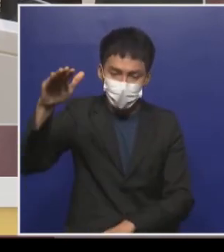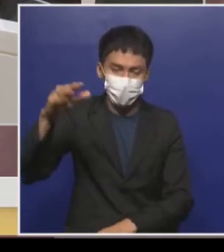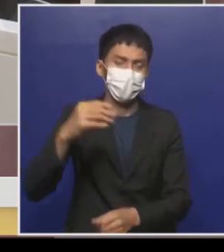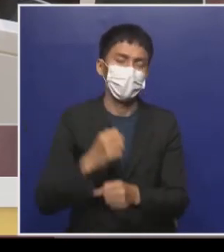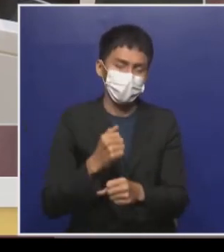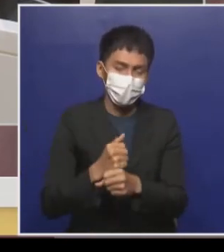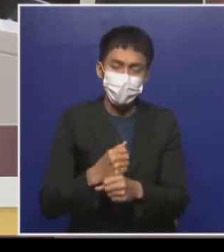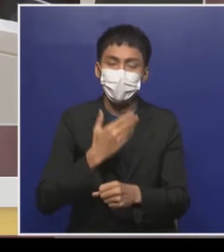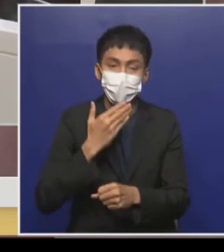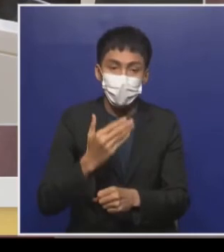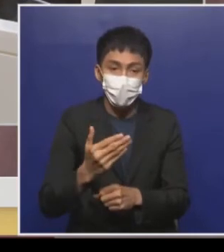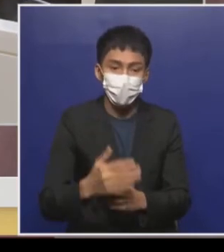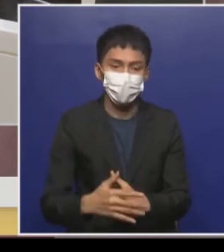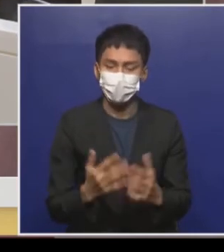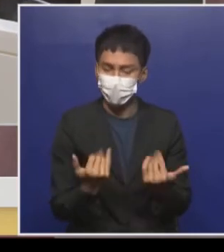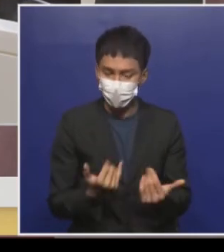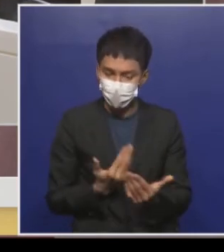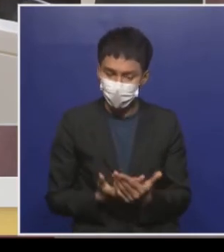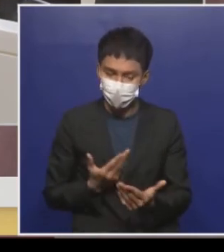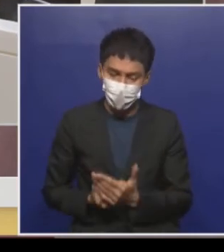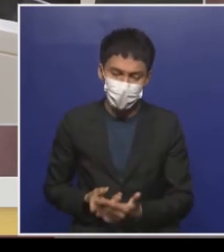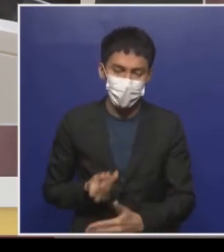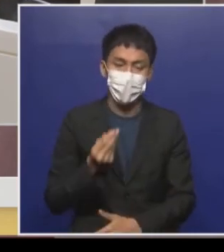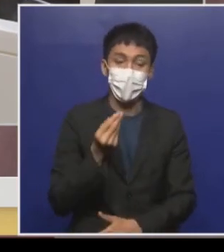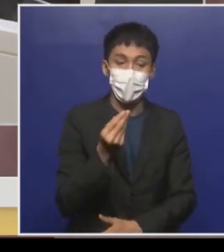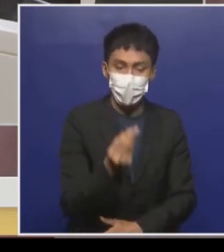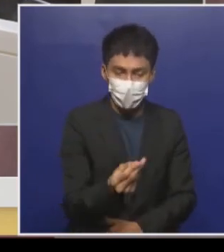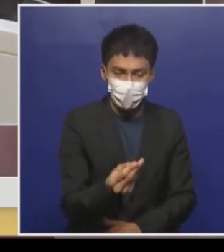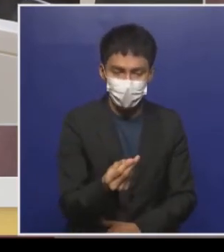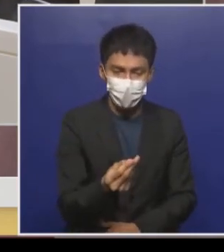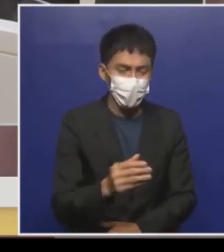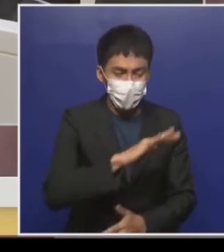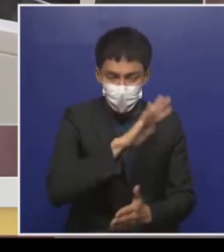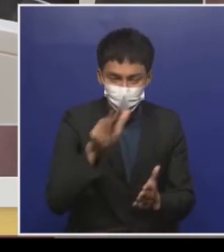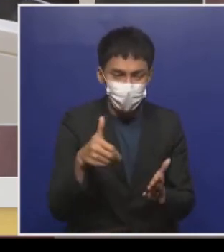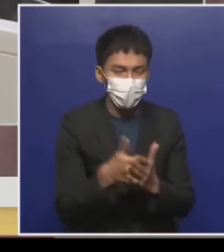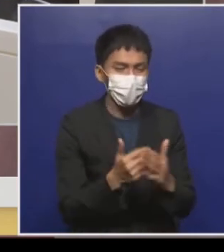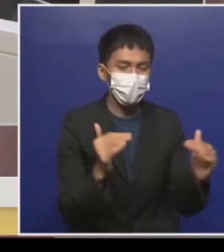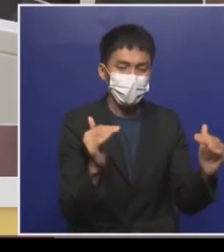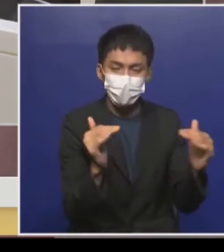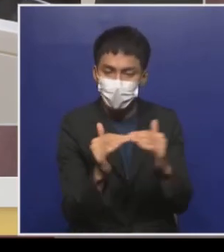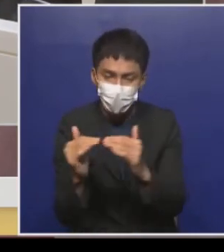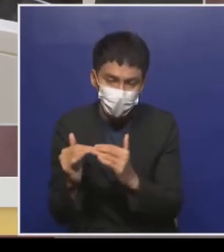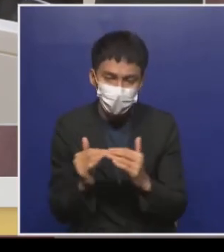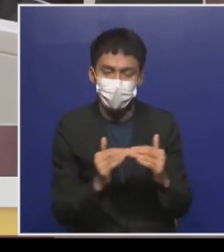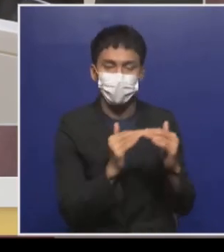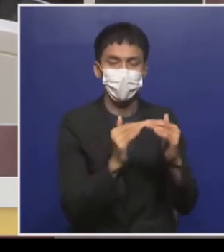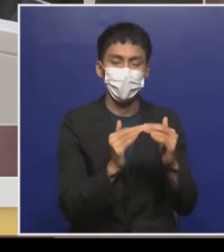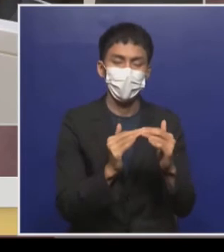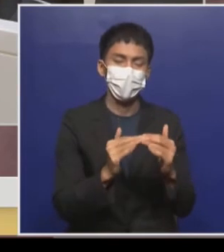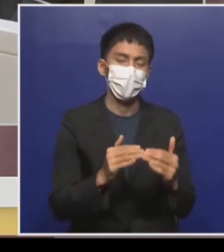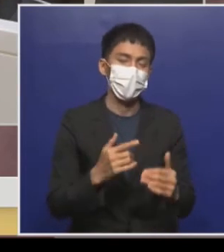าจตัดสนได้วาเราจะให้เงินเด็กแรกเกิดทุกคนเท่ากันหมดนี่